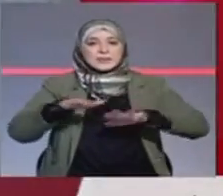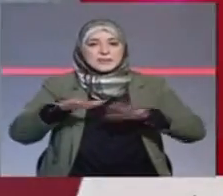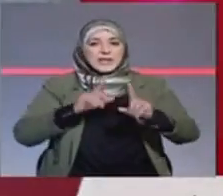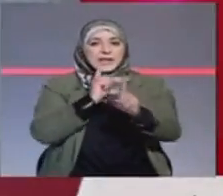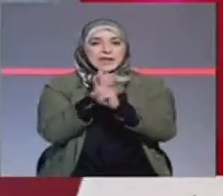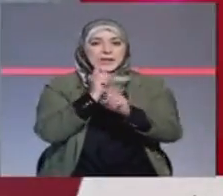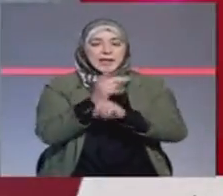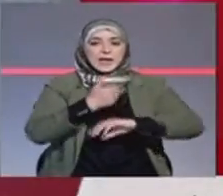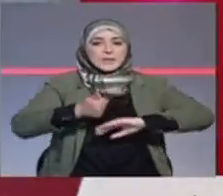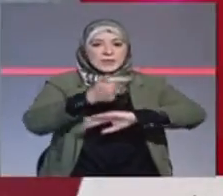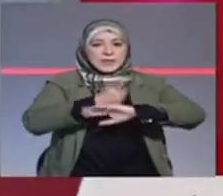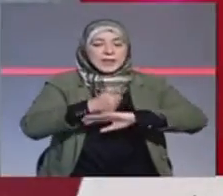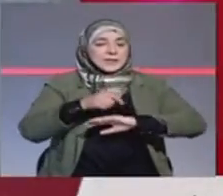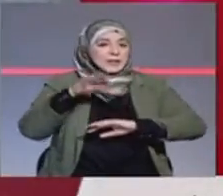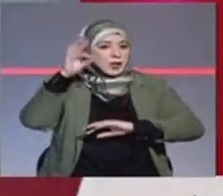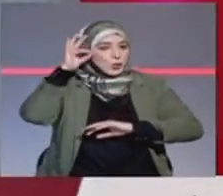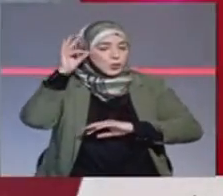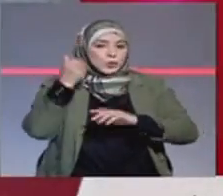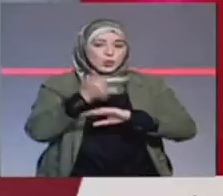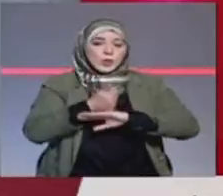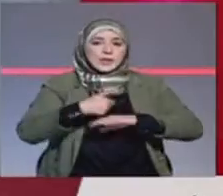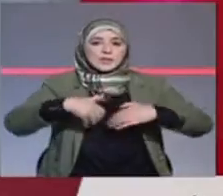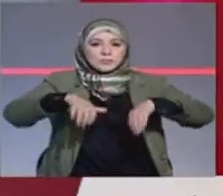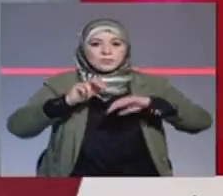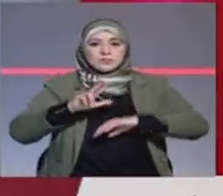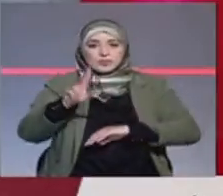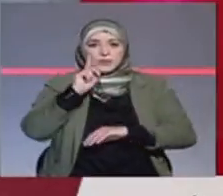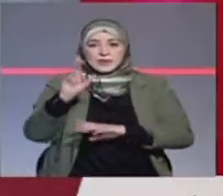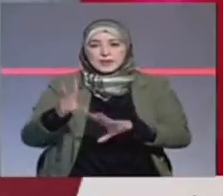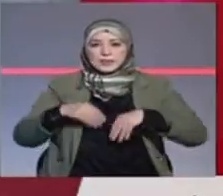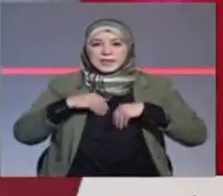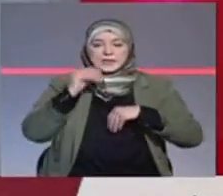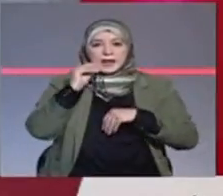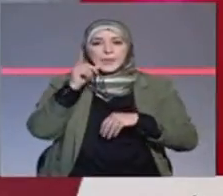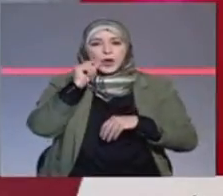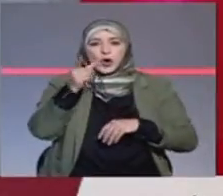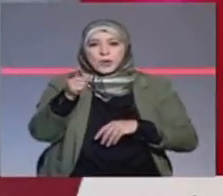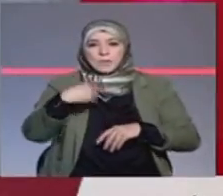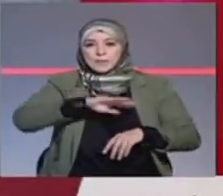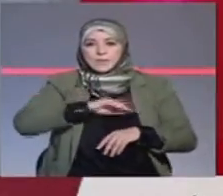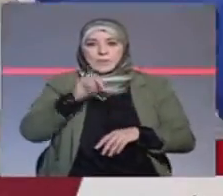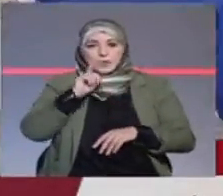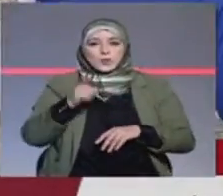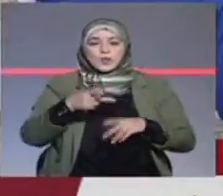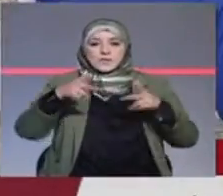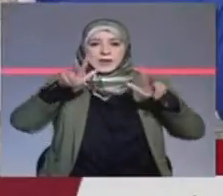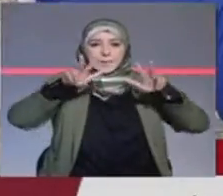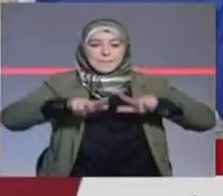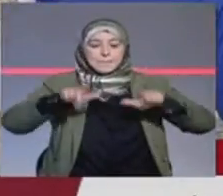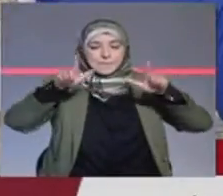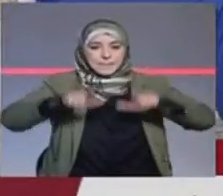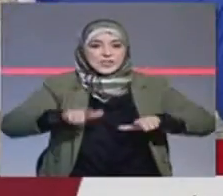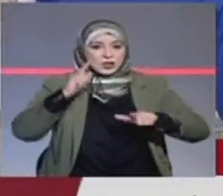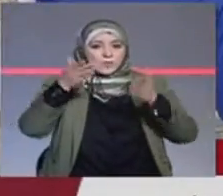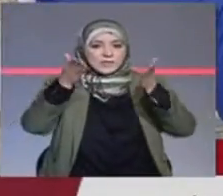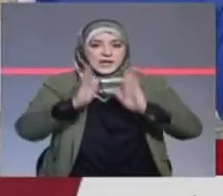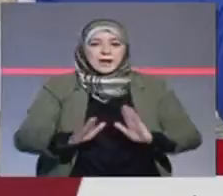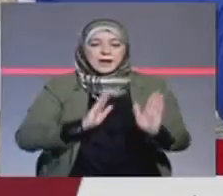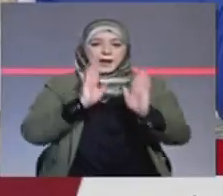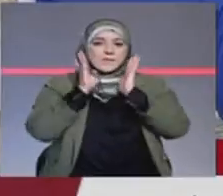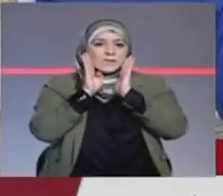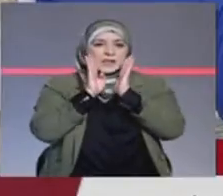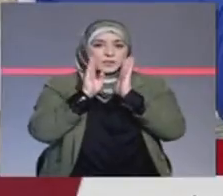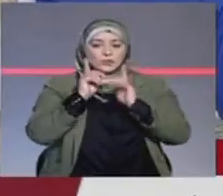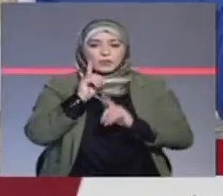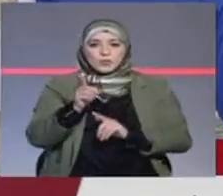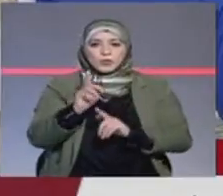وشيك بين سعيد والغنوشي، وجاء ذلك عقب استقبال الغنوشي لزيتون، فالصفحة الرسمية لرشد الغنوشي على شبكة التواصل